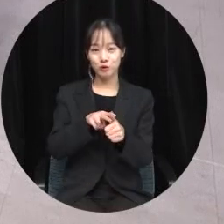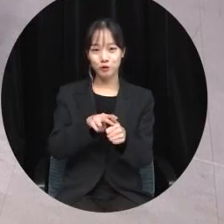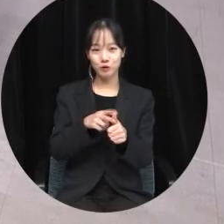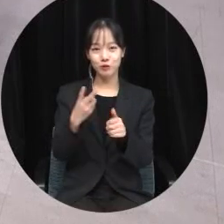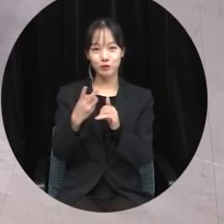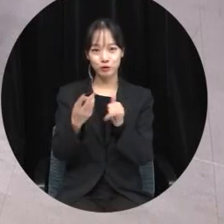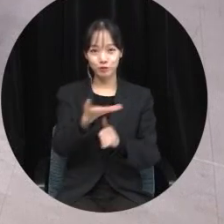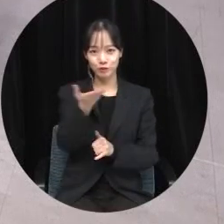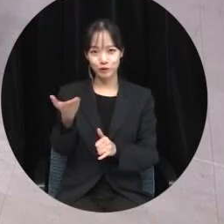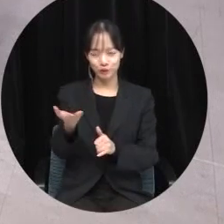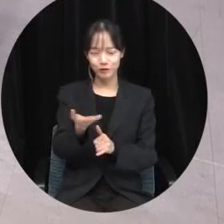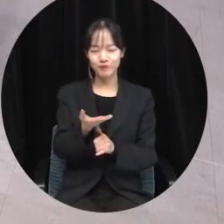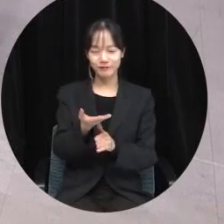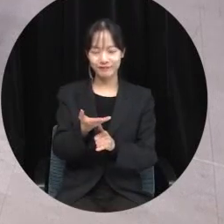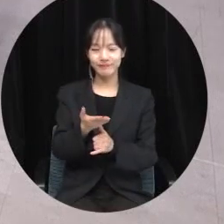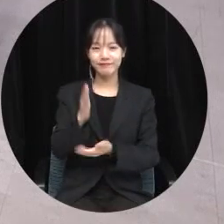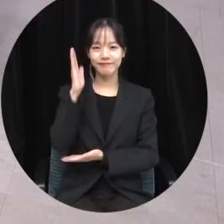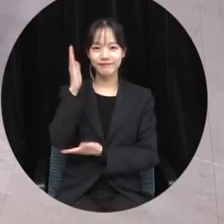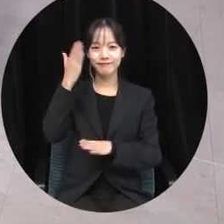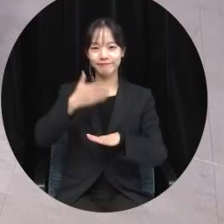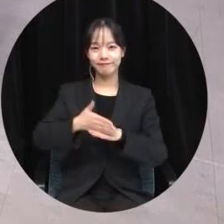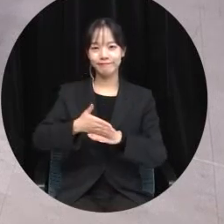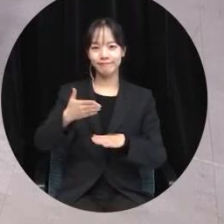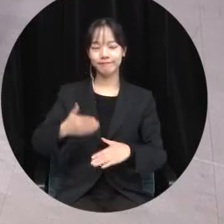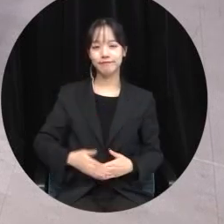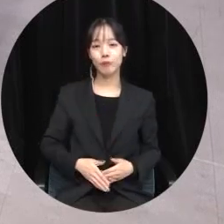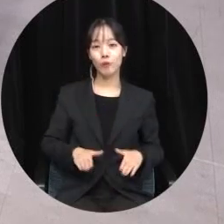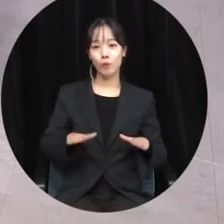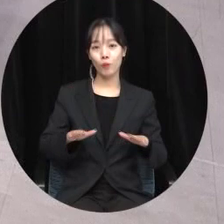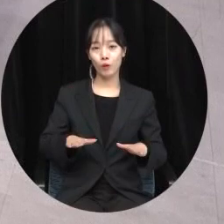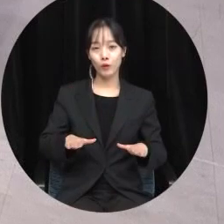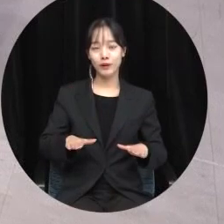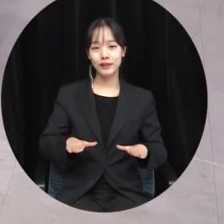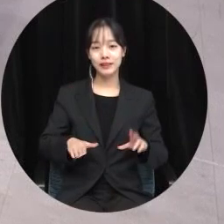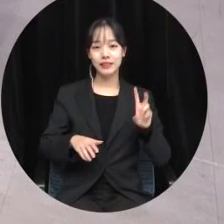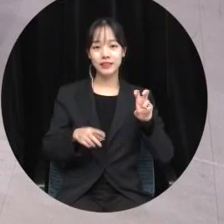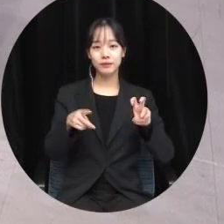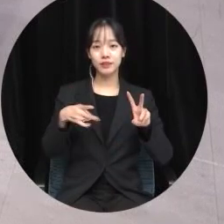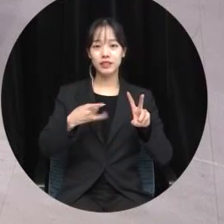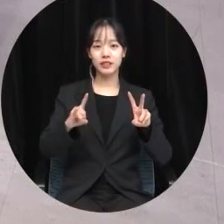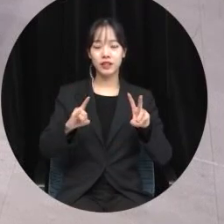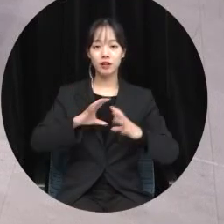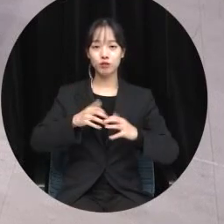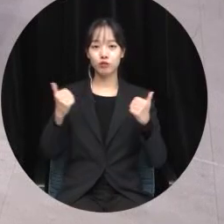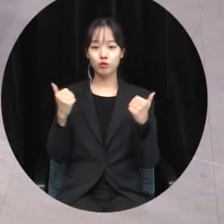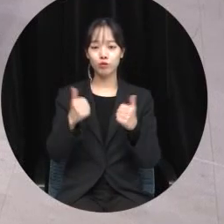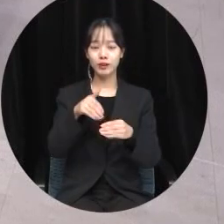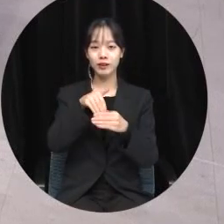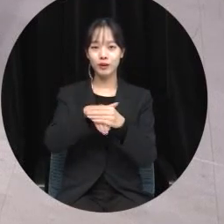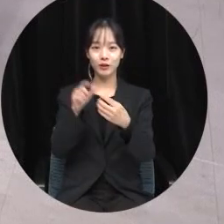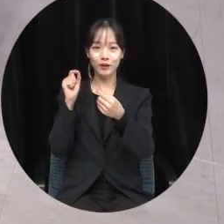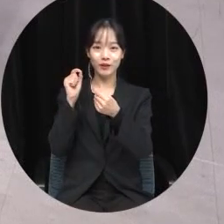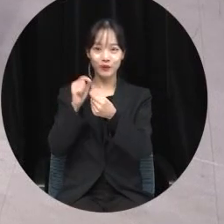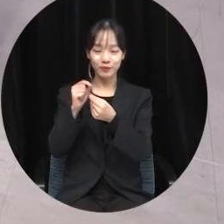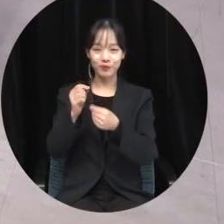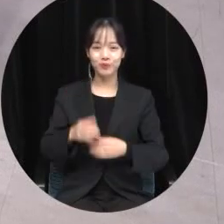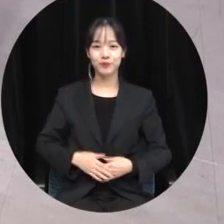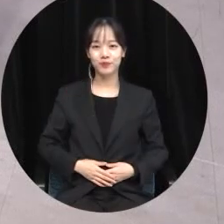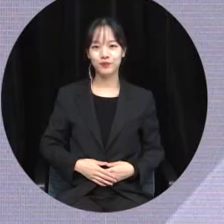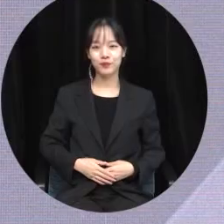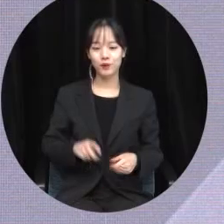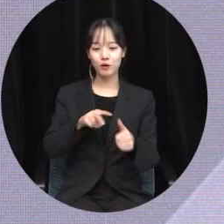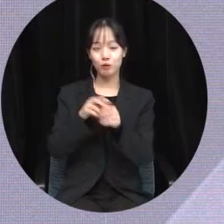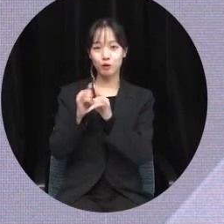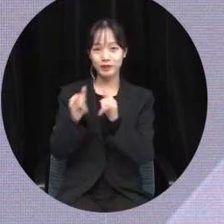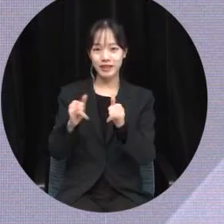발언 잘 들었습니다. 오늘 이 자리는 제22대 국회의원 선거를 앞두고 후보자의 정책과